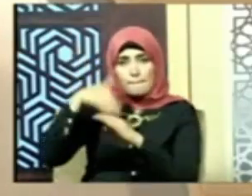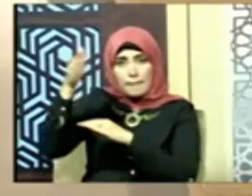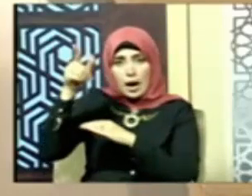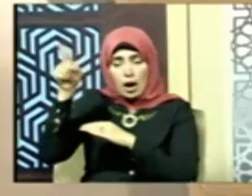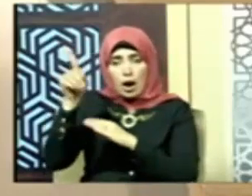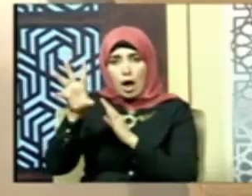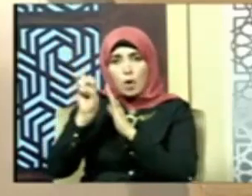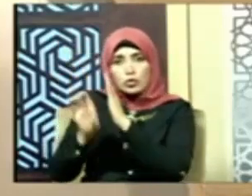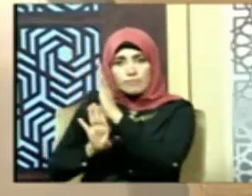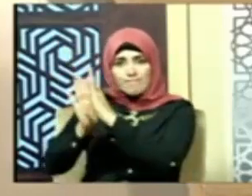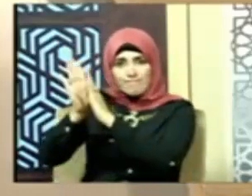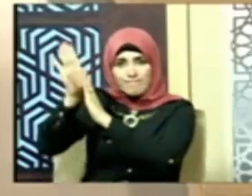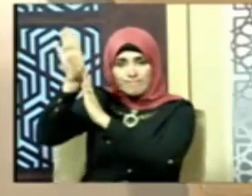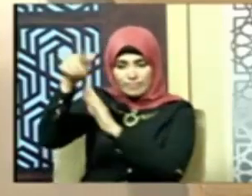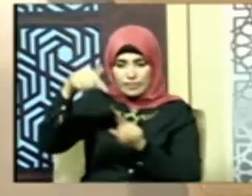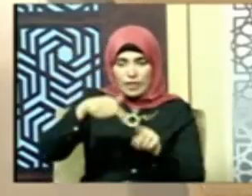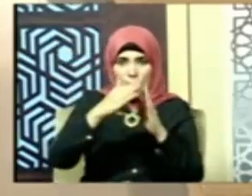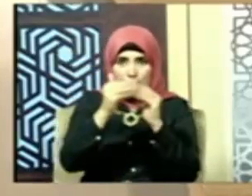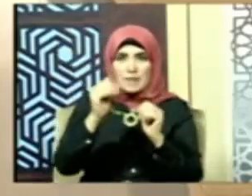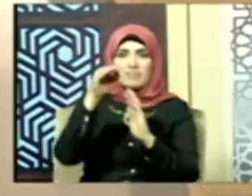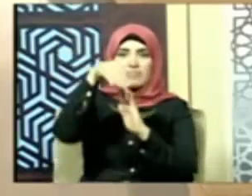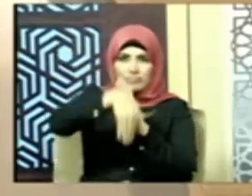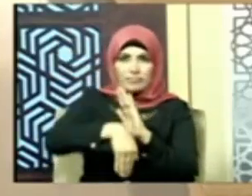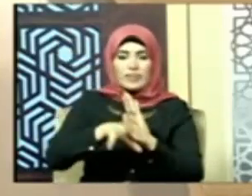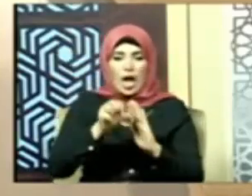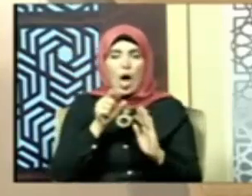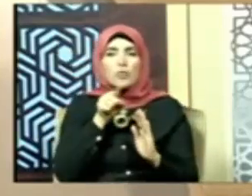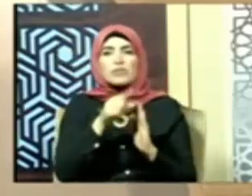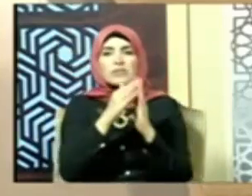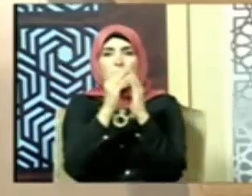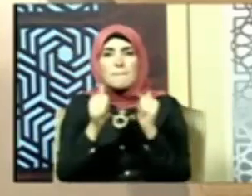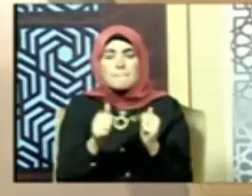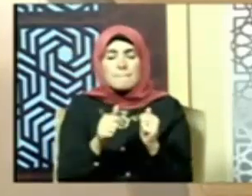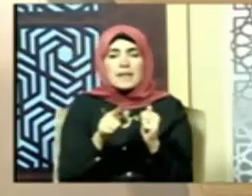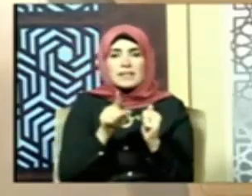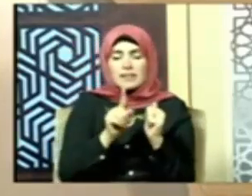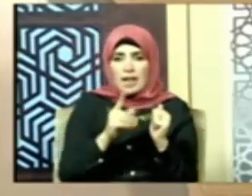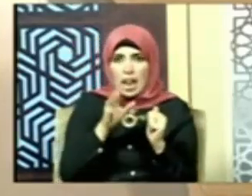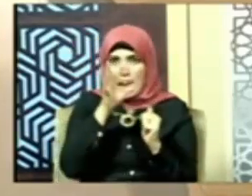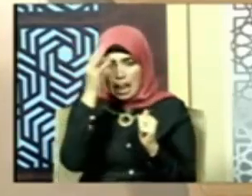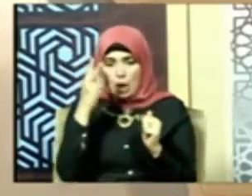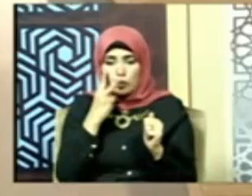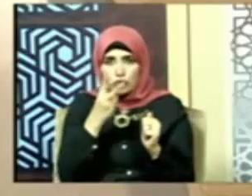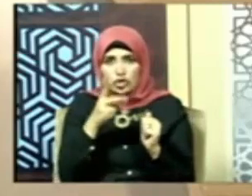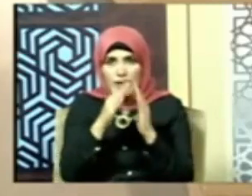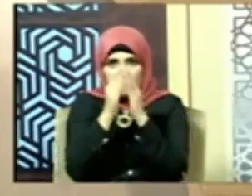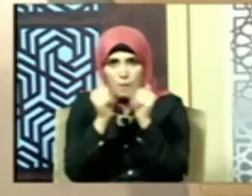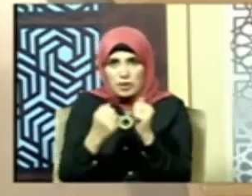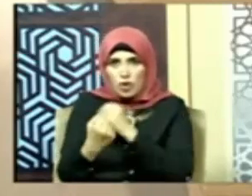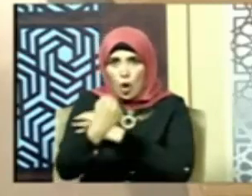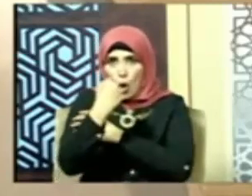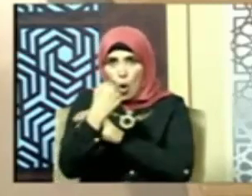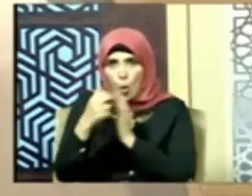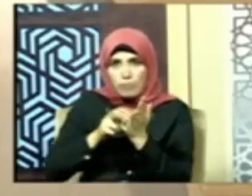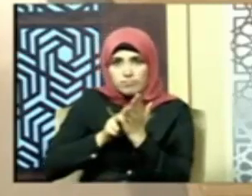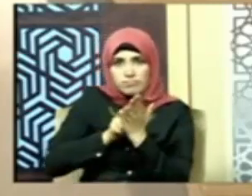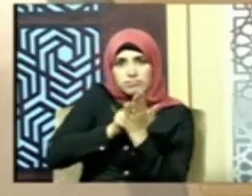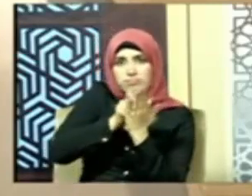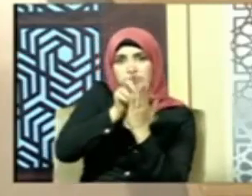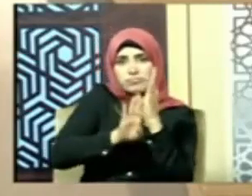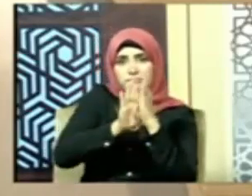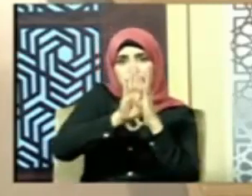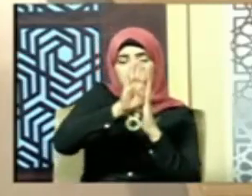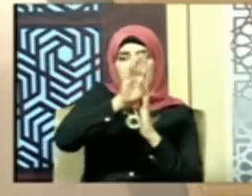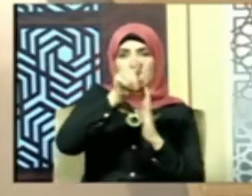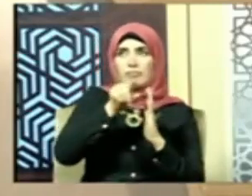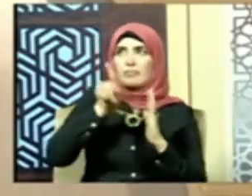ويؤلمها أن ترى مصر تشق طريقها نحو قوة قادمة